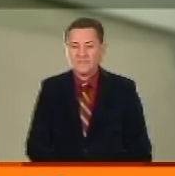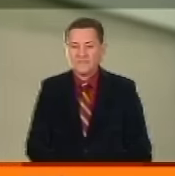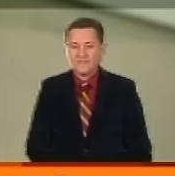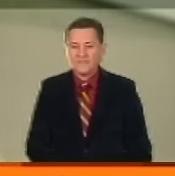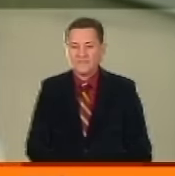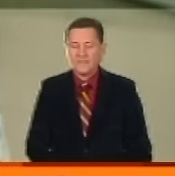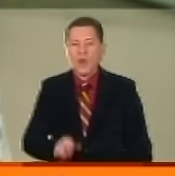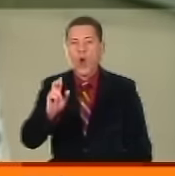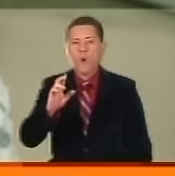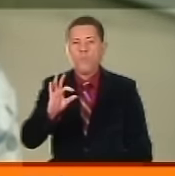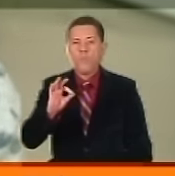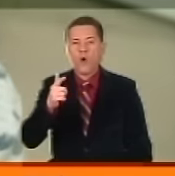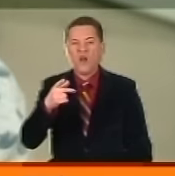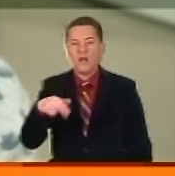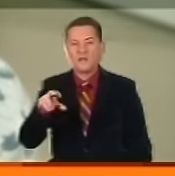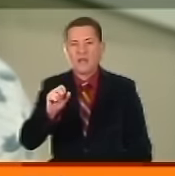Богданович. Богданович.